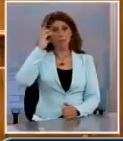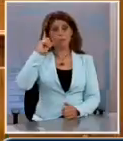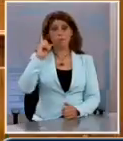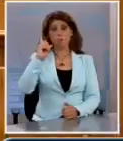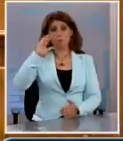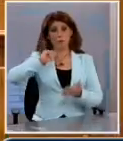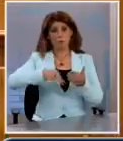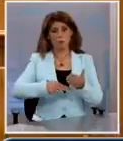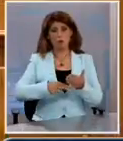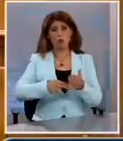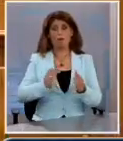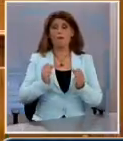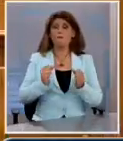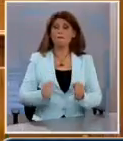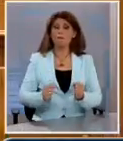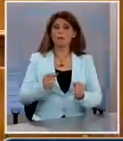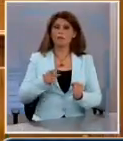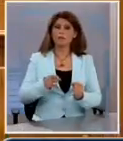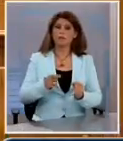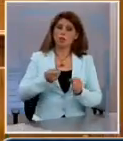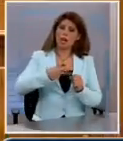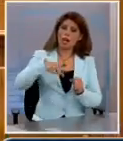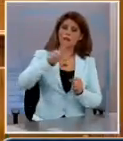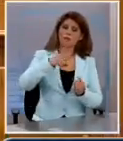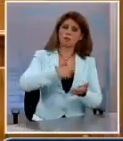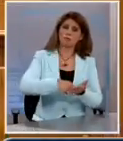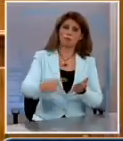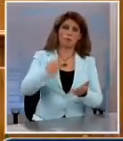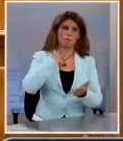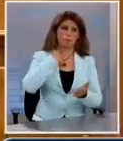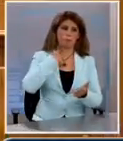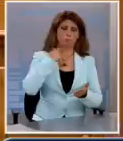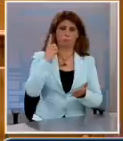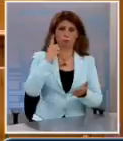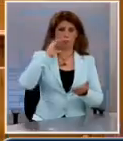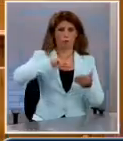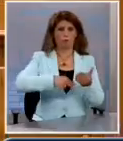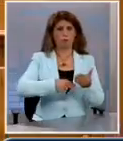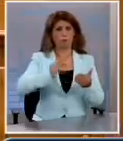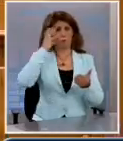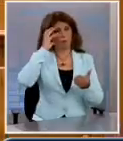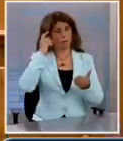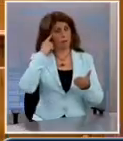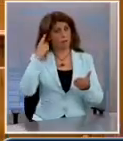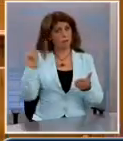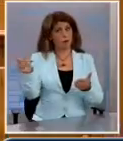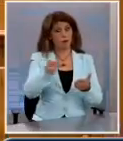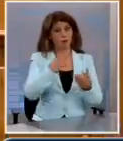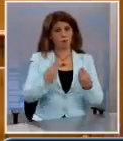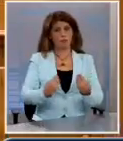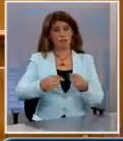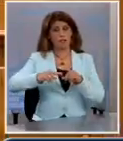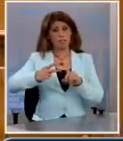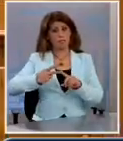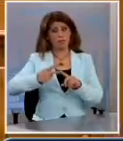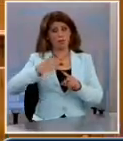μνημόνιο βασιζόταν υπερβολικά σε αυξήσεις φόρων. Απέτυχε το πρώτο μνημόνιο, όπως όλοι θυμάστε πάρα πολύ καλά. Το δεύτερο